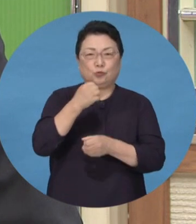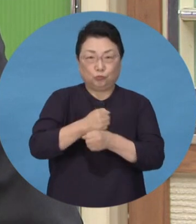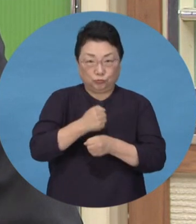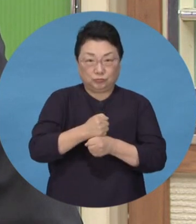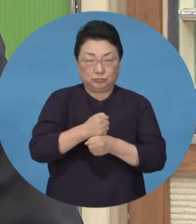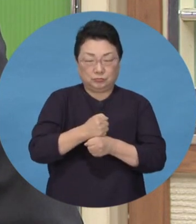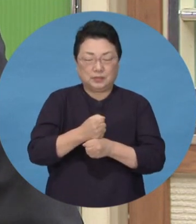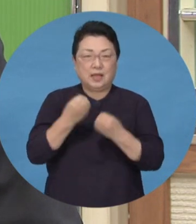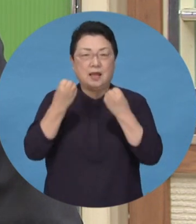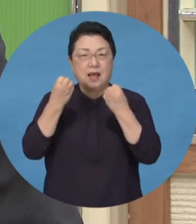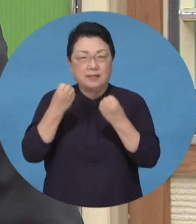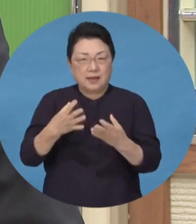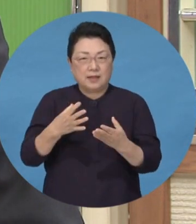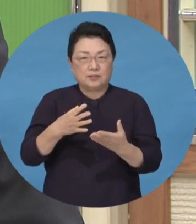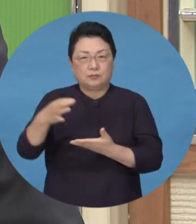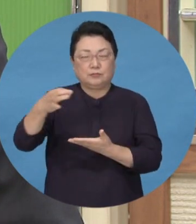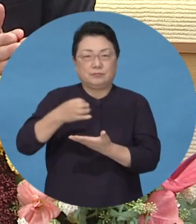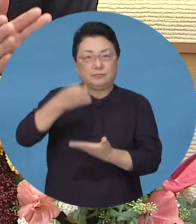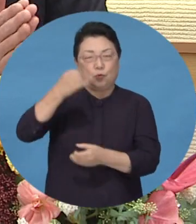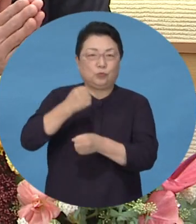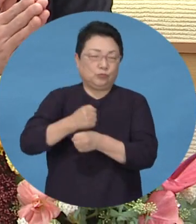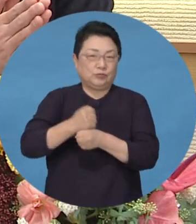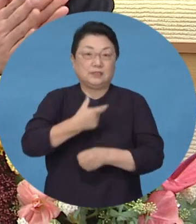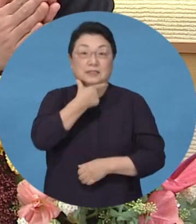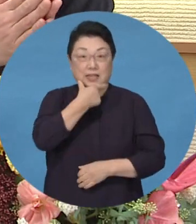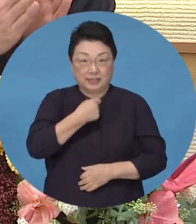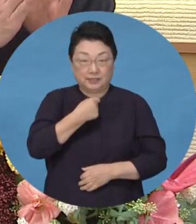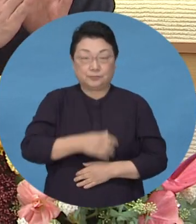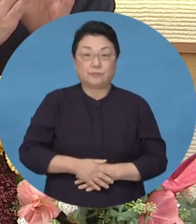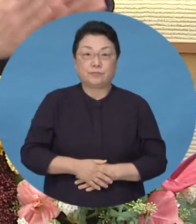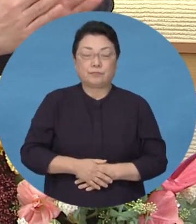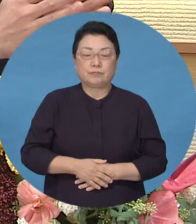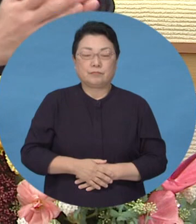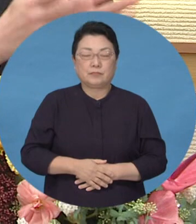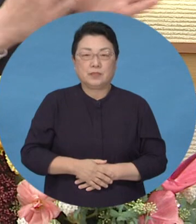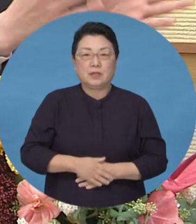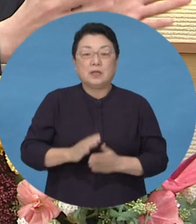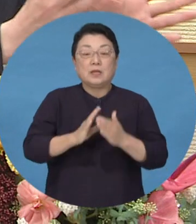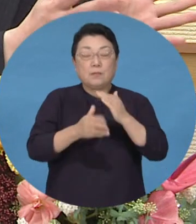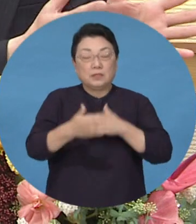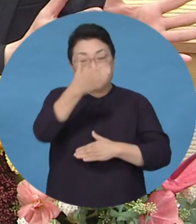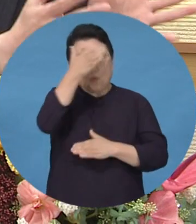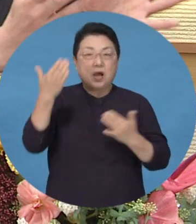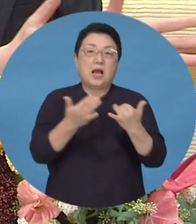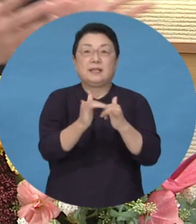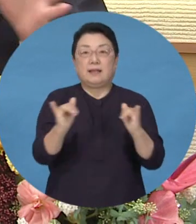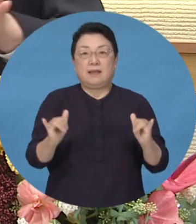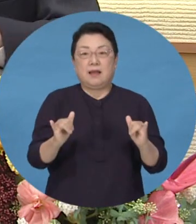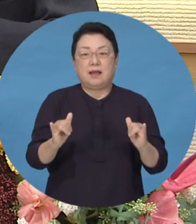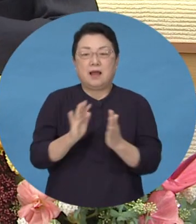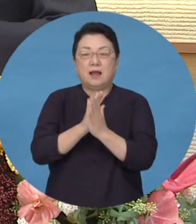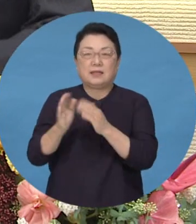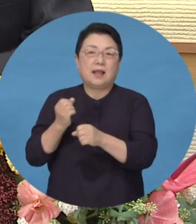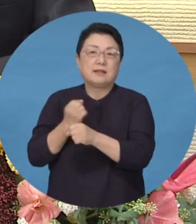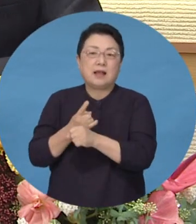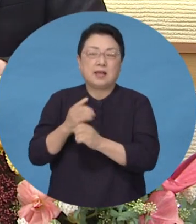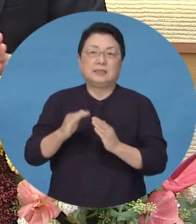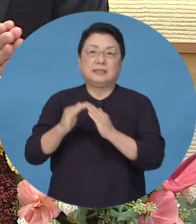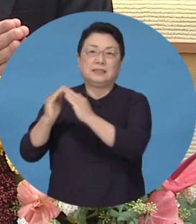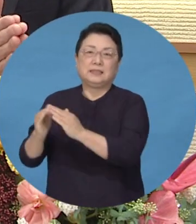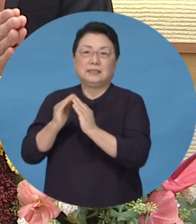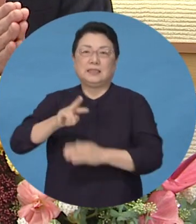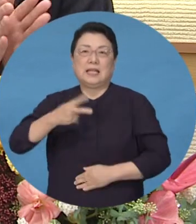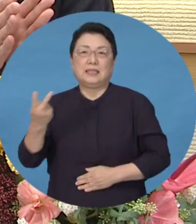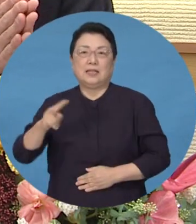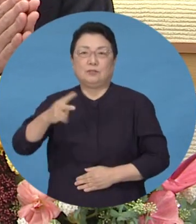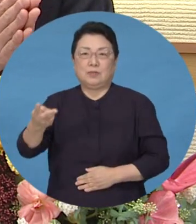新たに生み出していきたいと思ってます山梨ではその若い方を中心に多くの皆さんが県外で出て行かれている